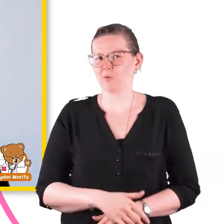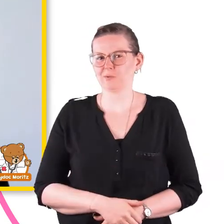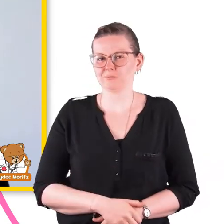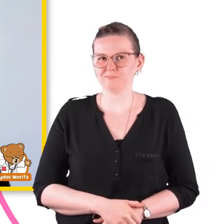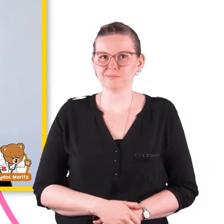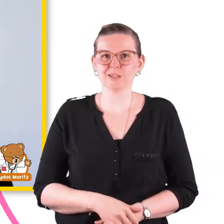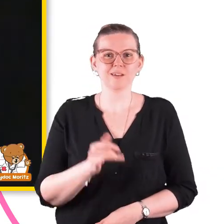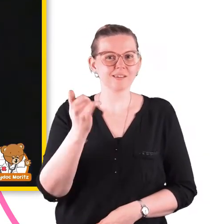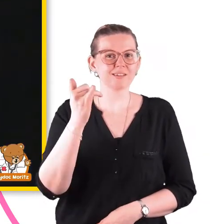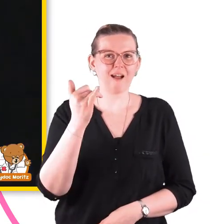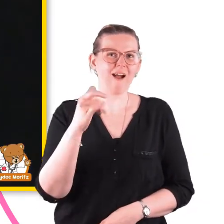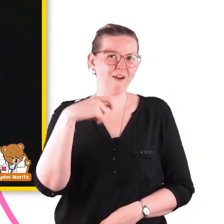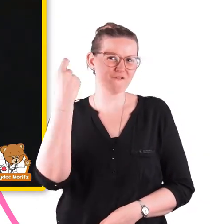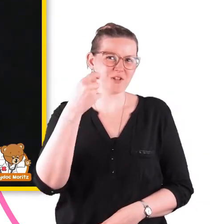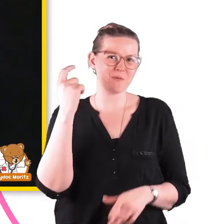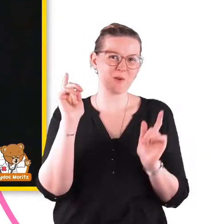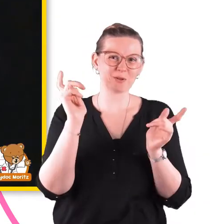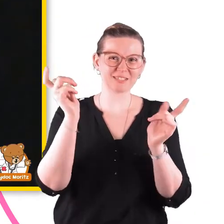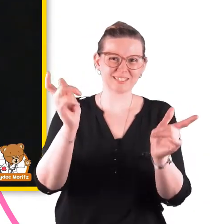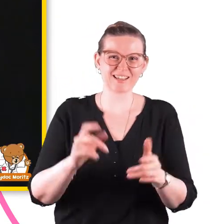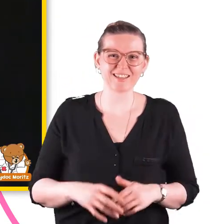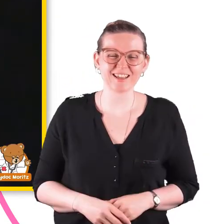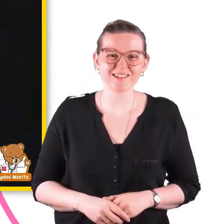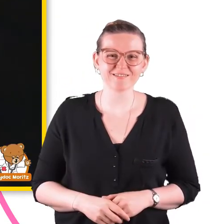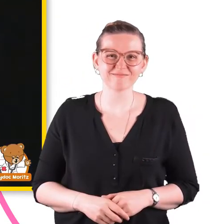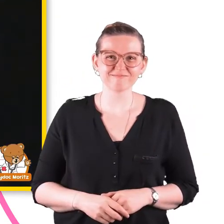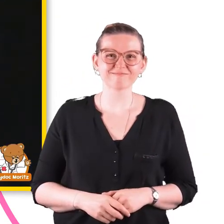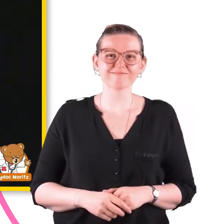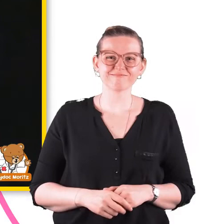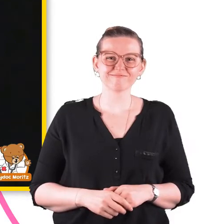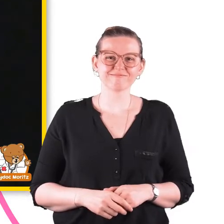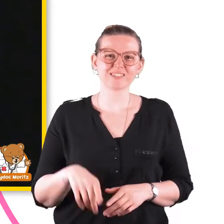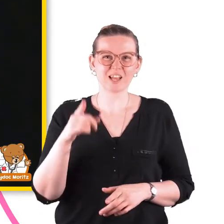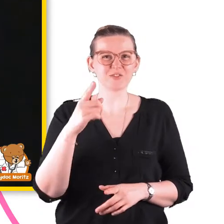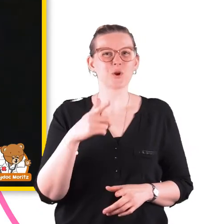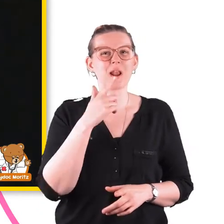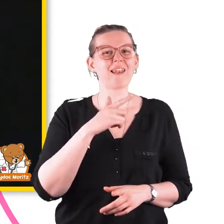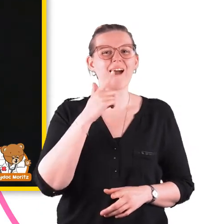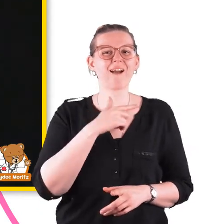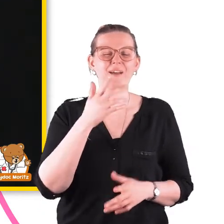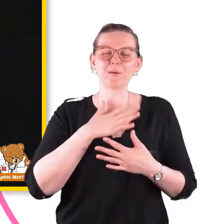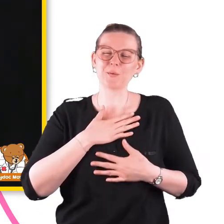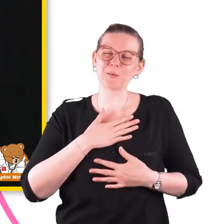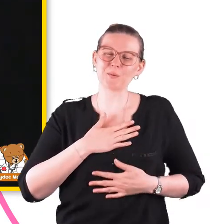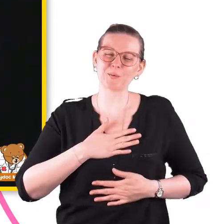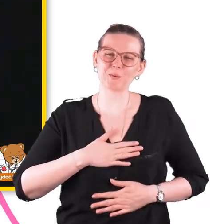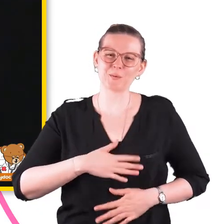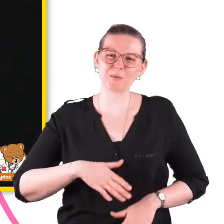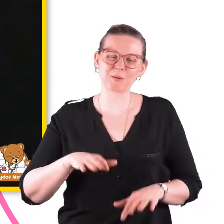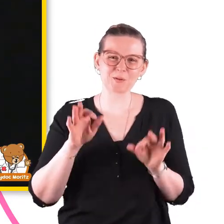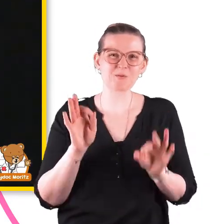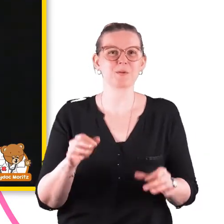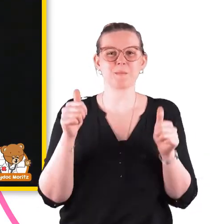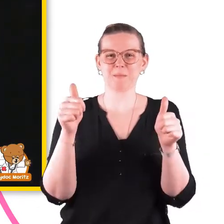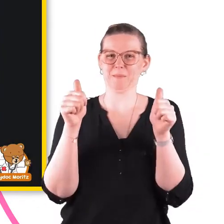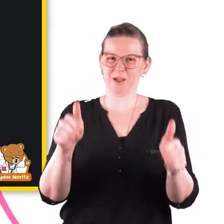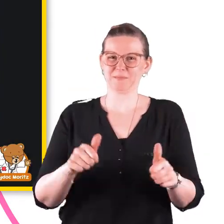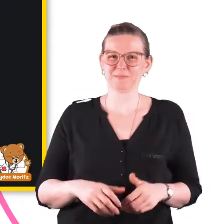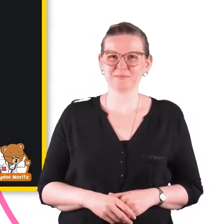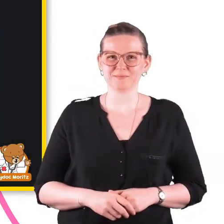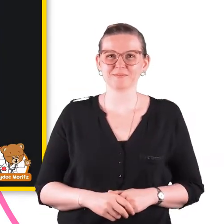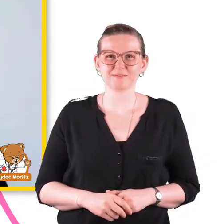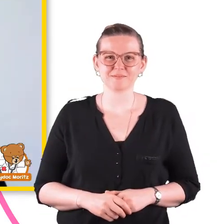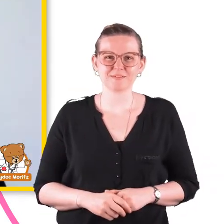tanzen. Ein lustiger Film. Eine Wohltat für meine Lachmuskeln.